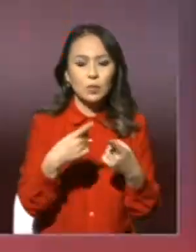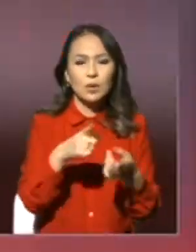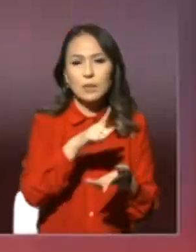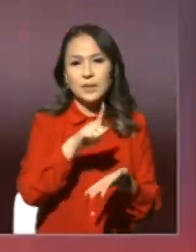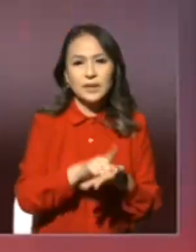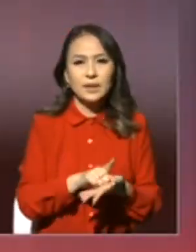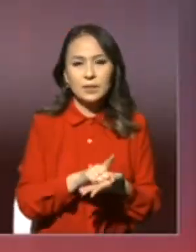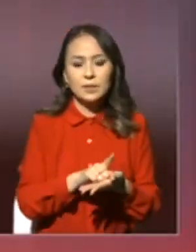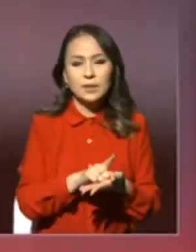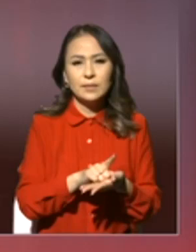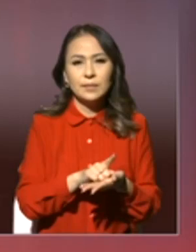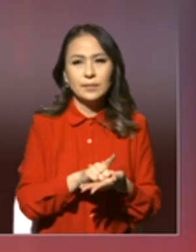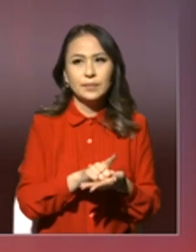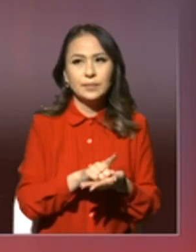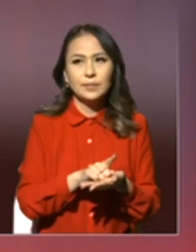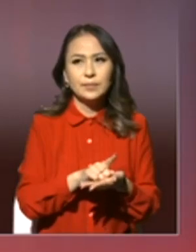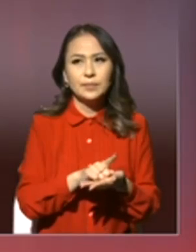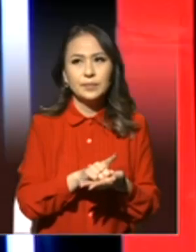міндеттіміз.